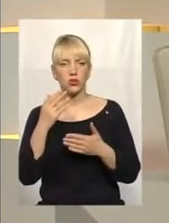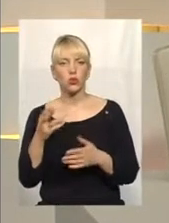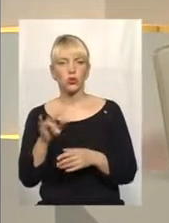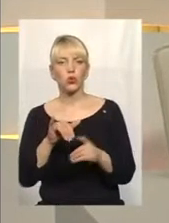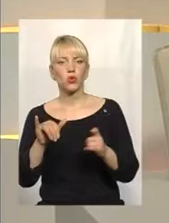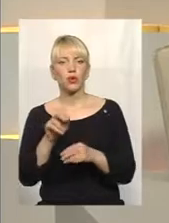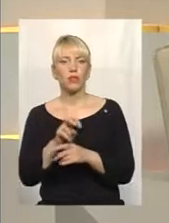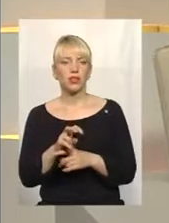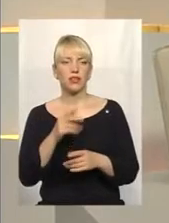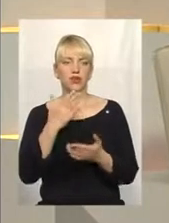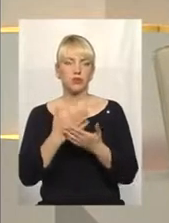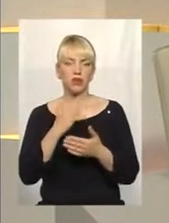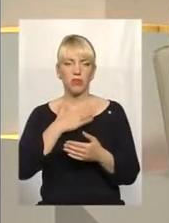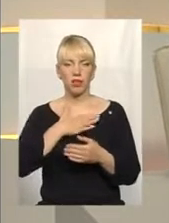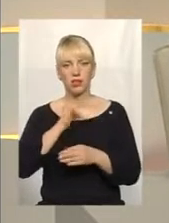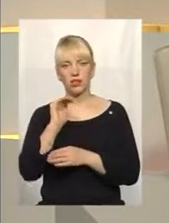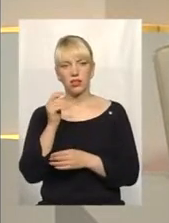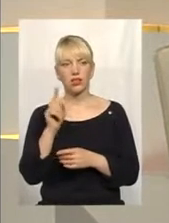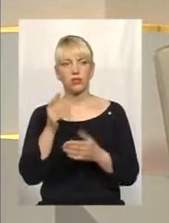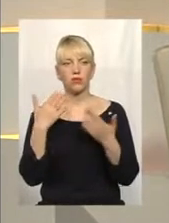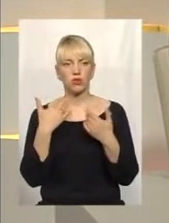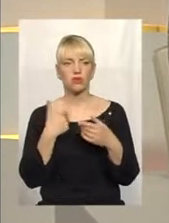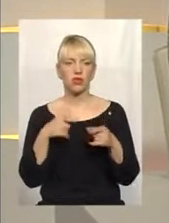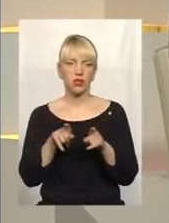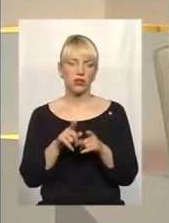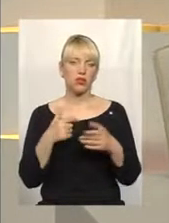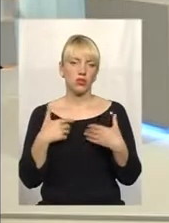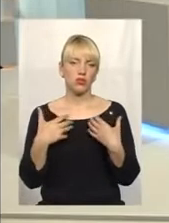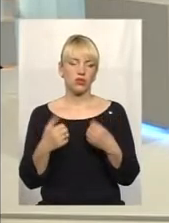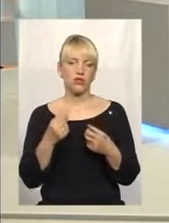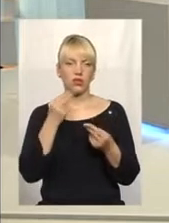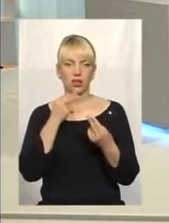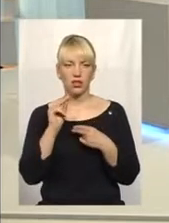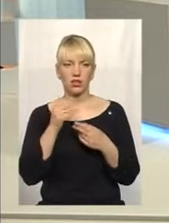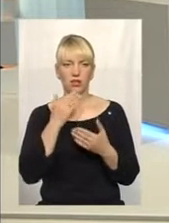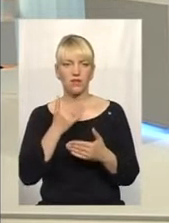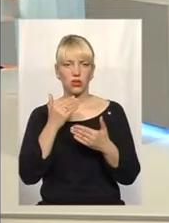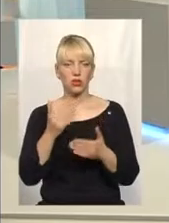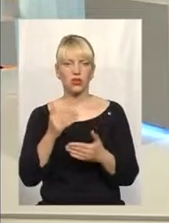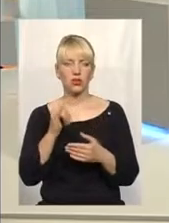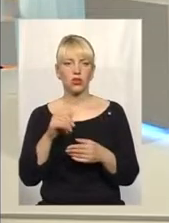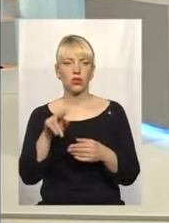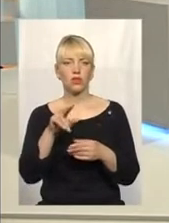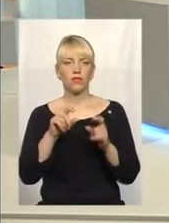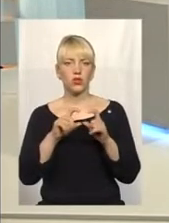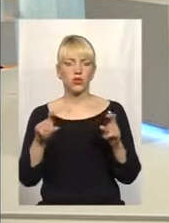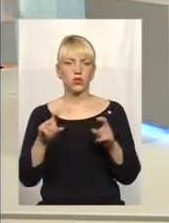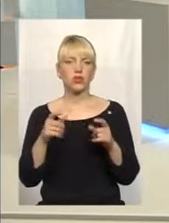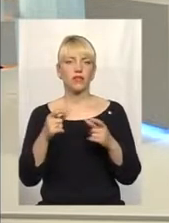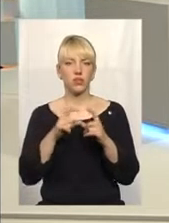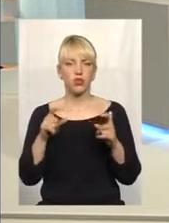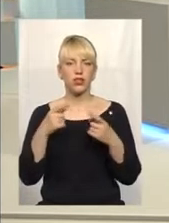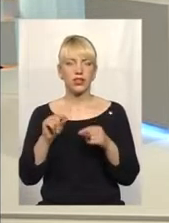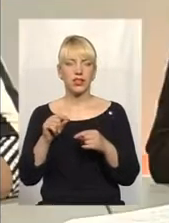от моя дитина, я хочу, аби моя дитина відпочила, таким чином і оздоровилася. Найкраще звернутися у школу. Школа, де навчається дитина, вони